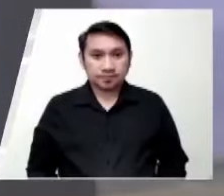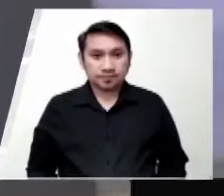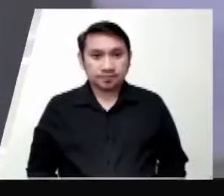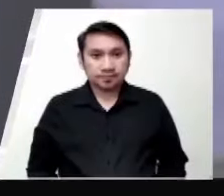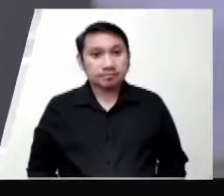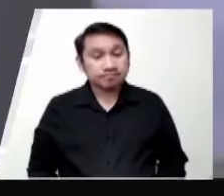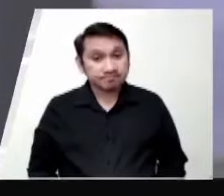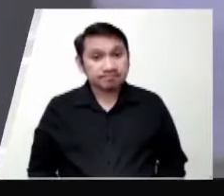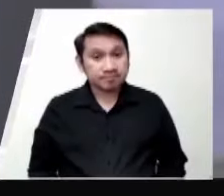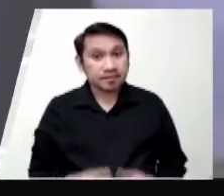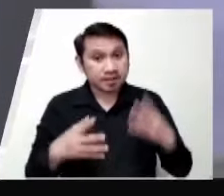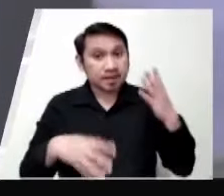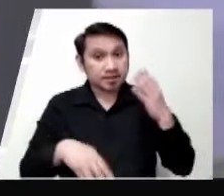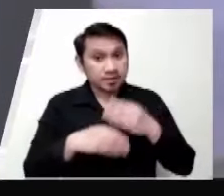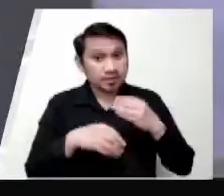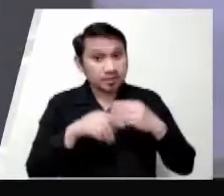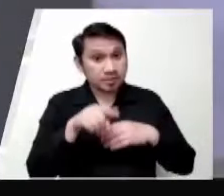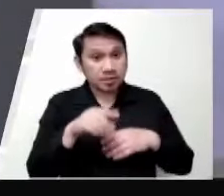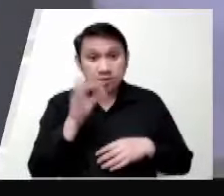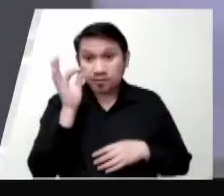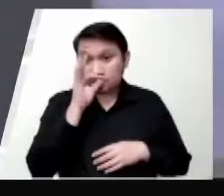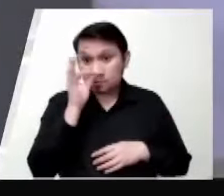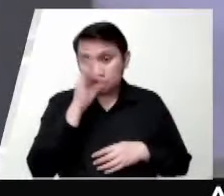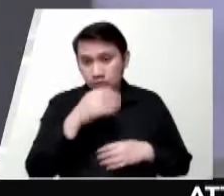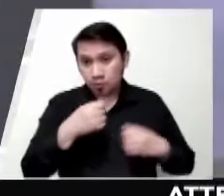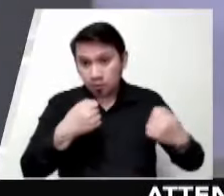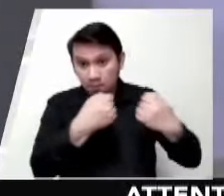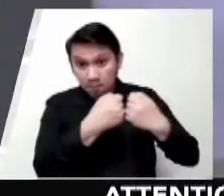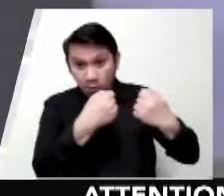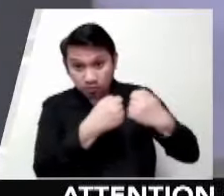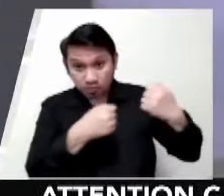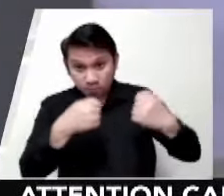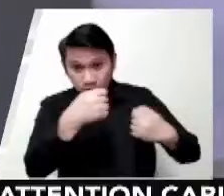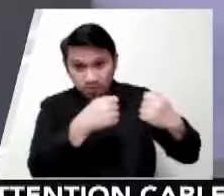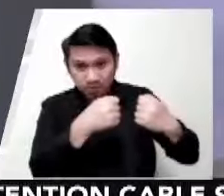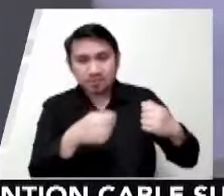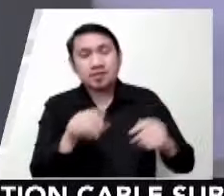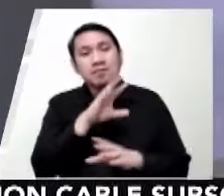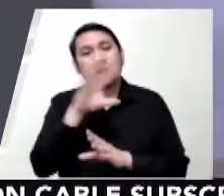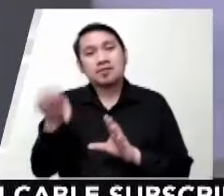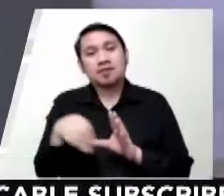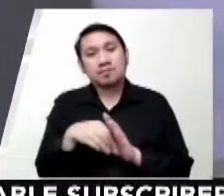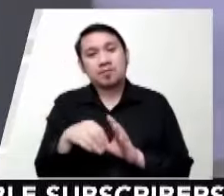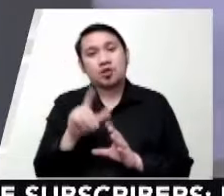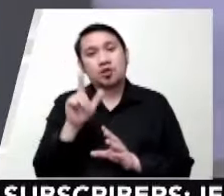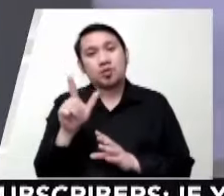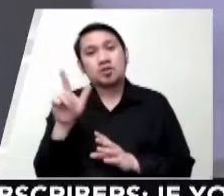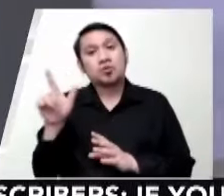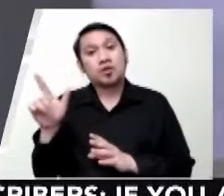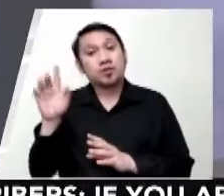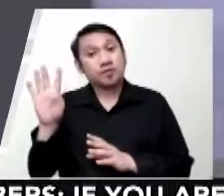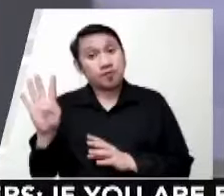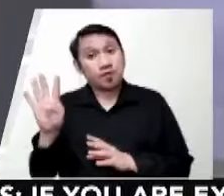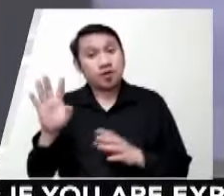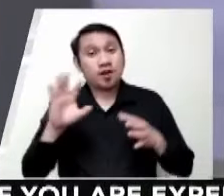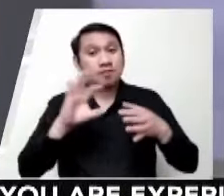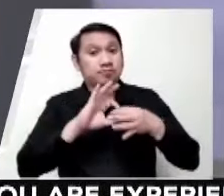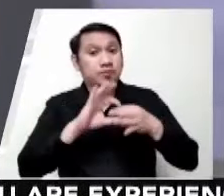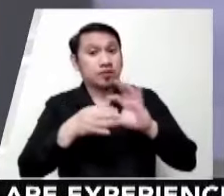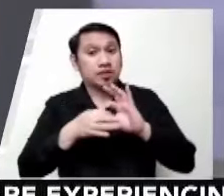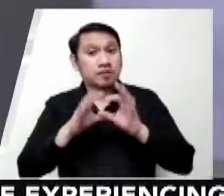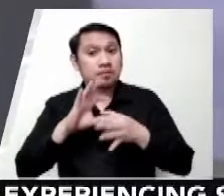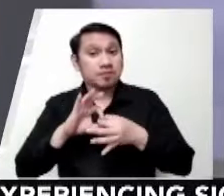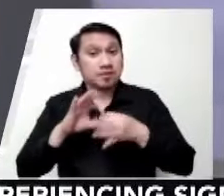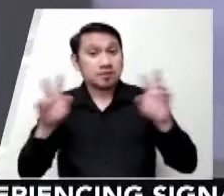Nadagdagan pa mga Pilipinong boksingerong pasok sa 2024 Paris Olympics. Panalo kasi sa second